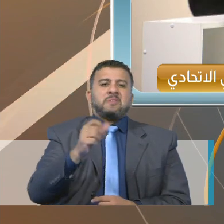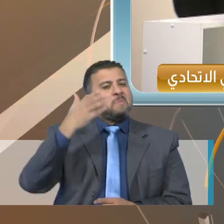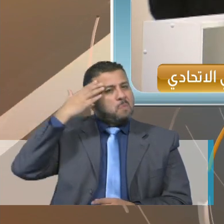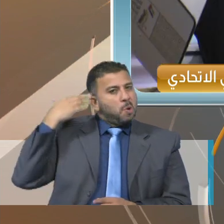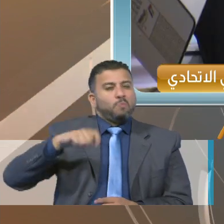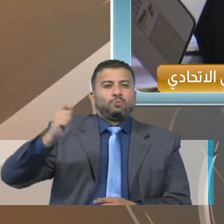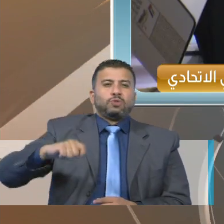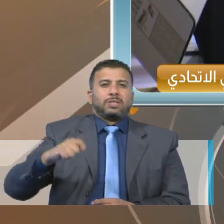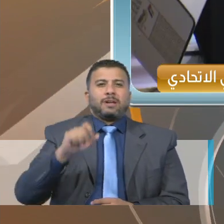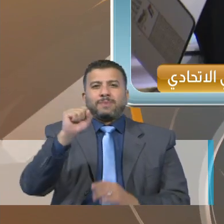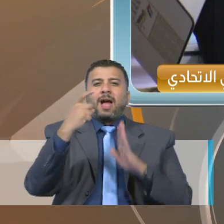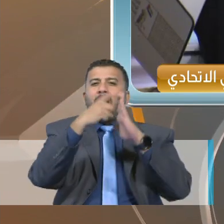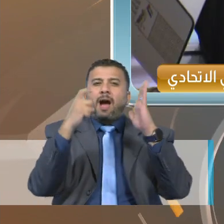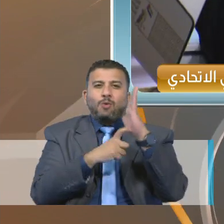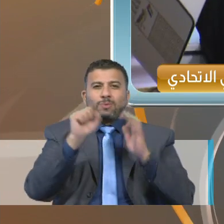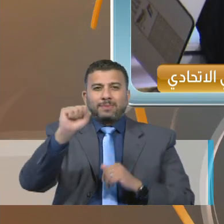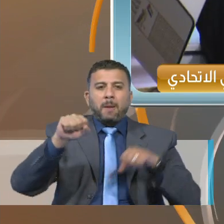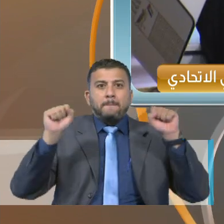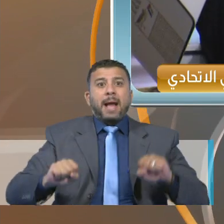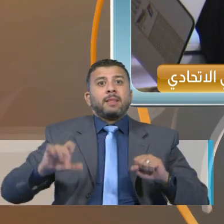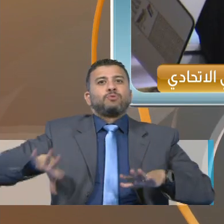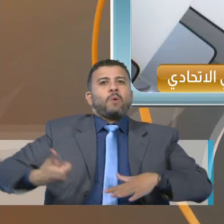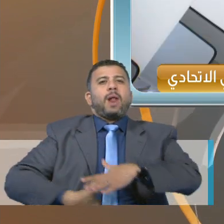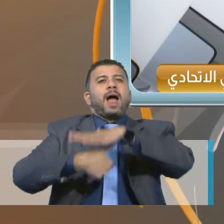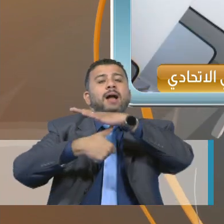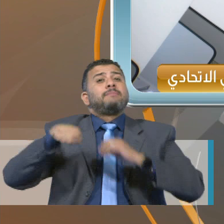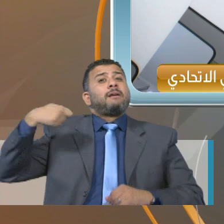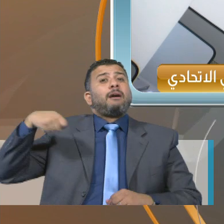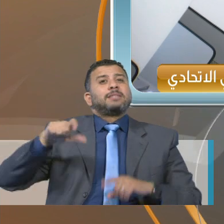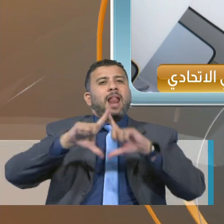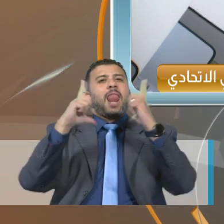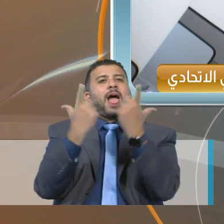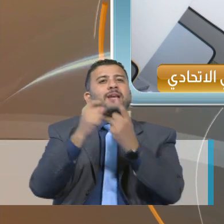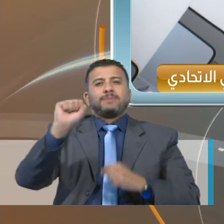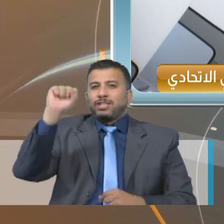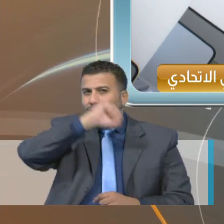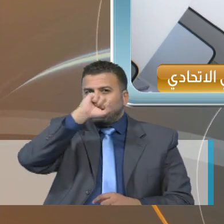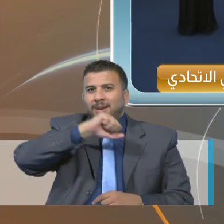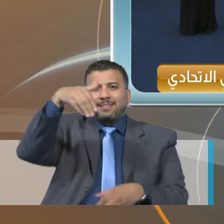عيسى بن حنظل، المستشار القانوني بمكتب سمو الحاكم رئيس لجنة إمارة الشارقة